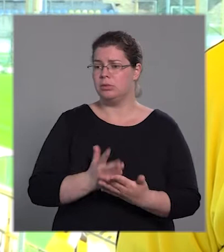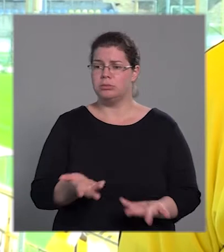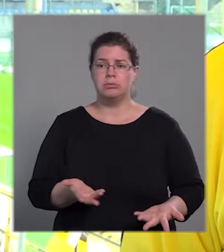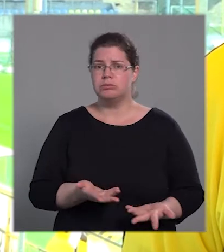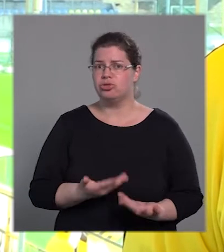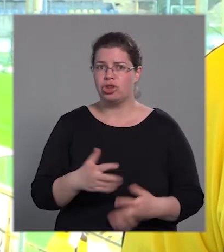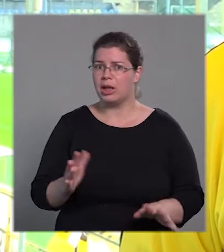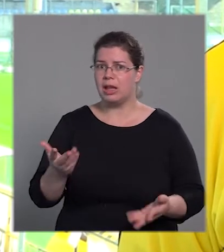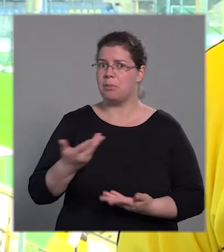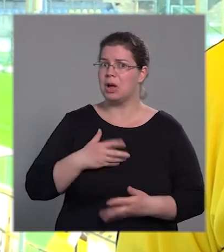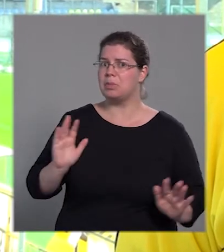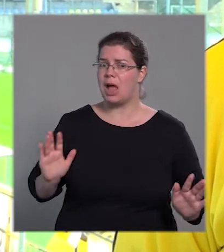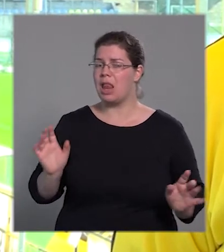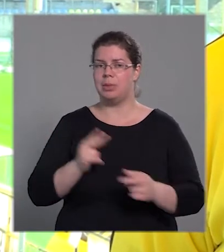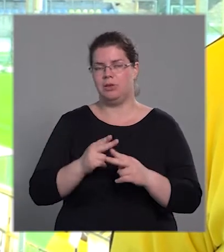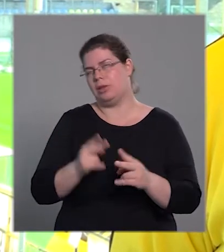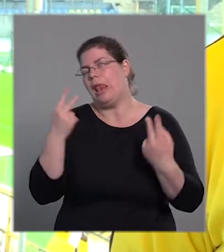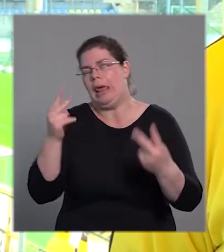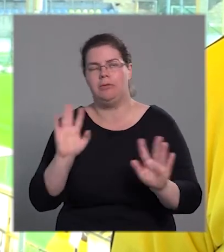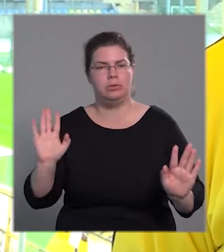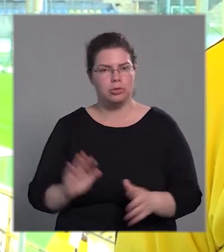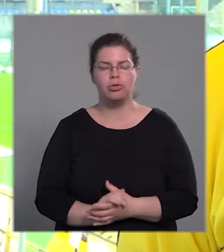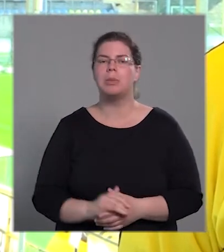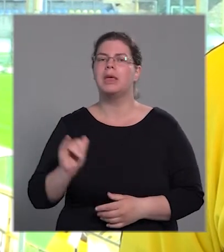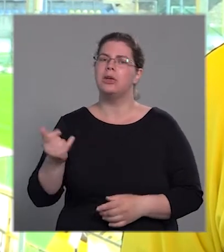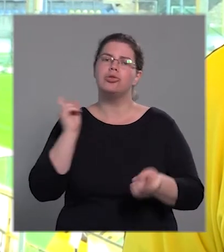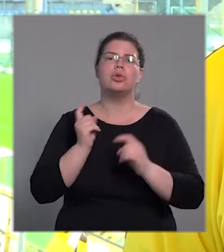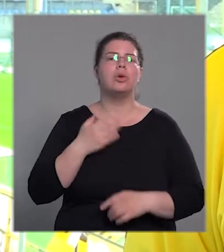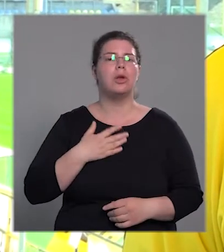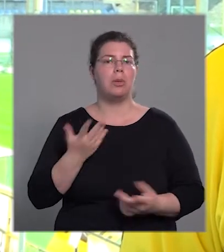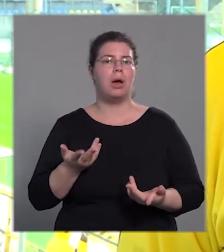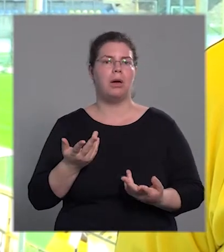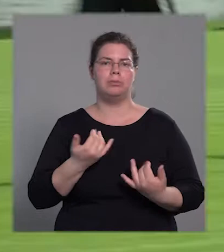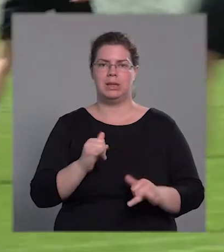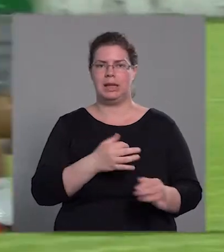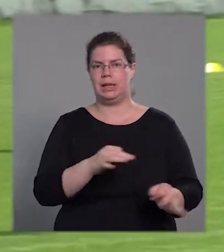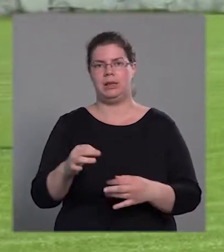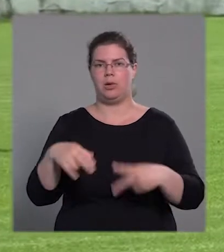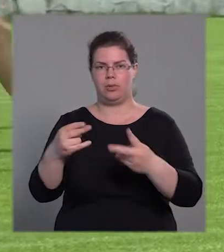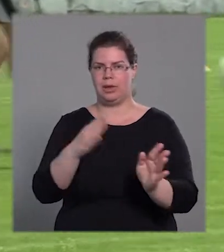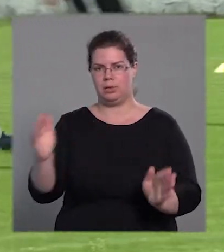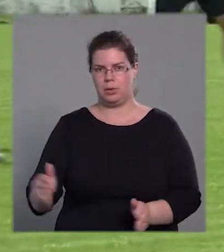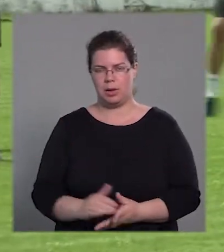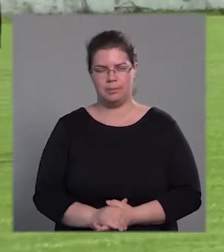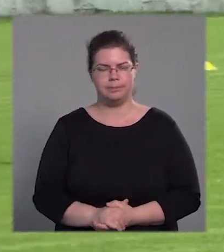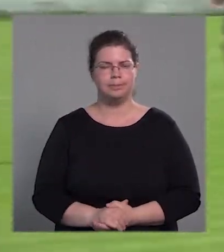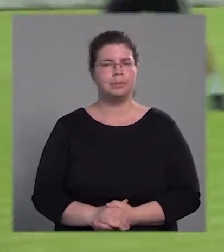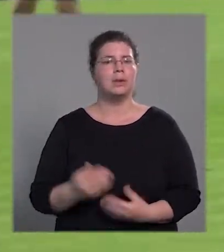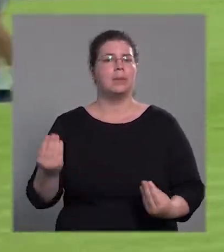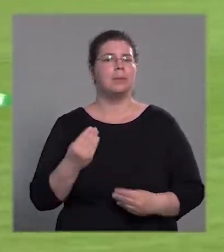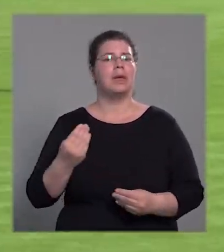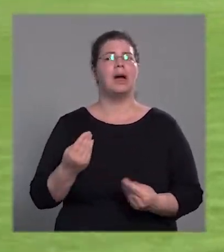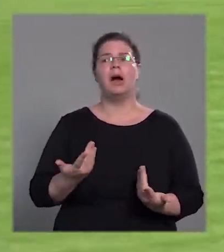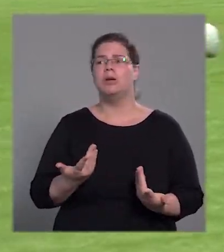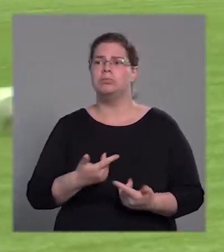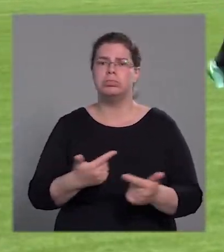nem kapta el a betegséget, ez volt a legfontosabb, és én úgy gondolom, hogy mindenki készül a következő idényre. Mik az alternatívák,